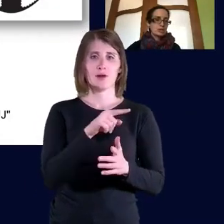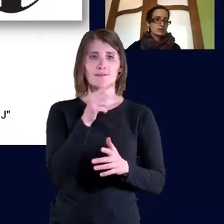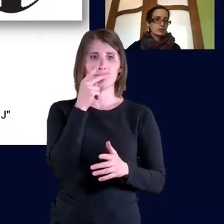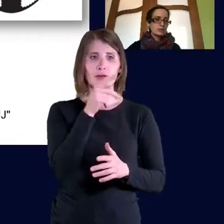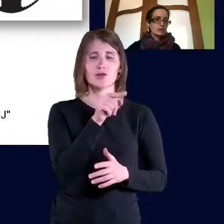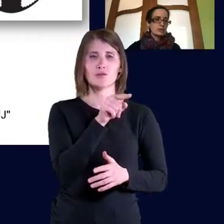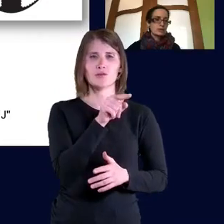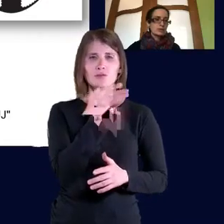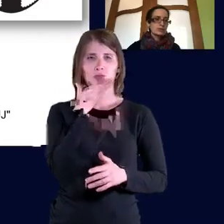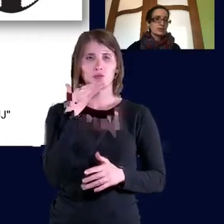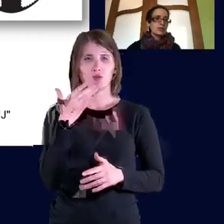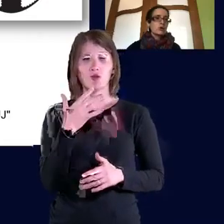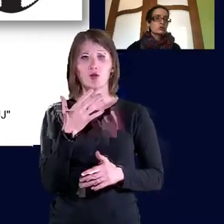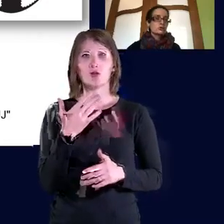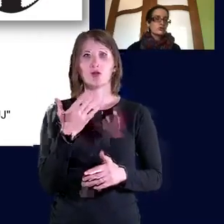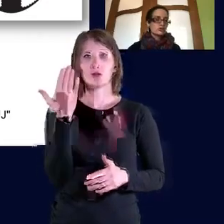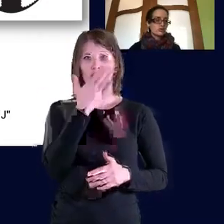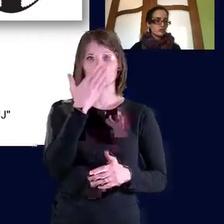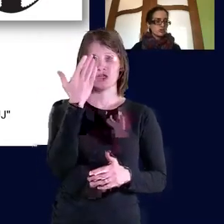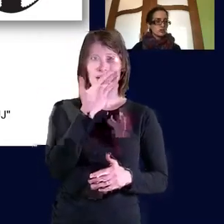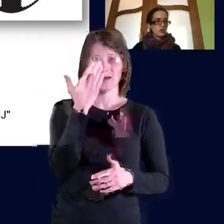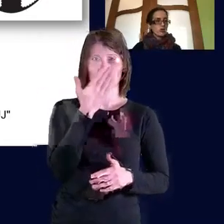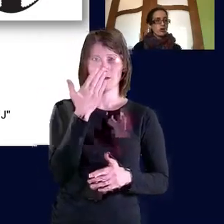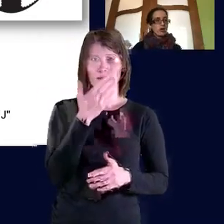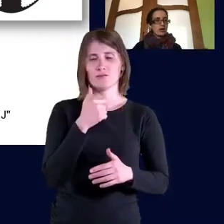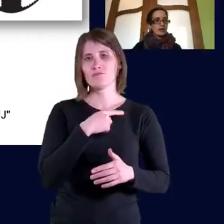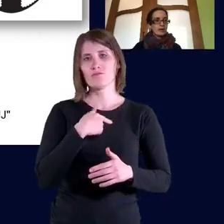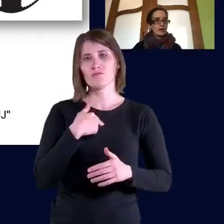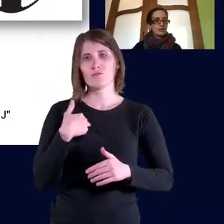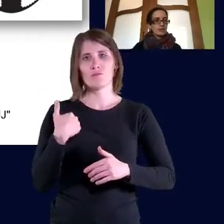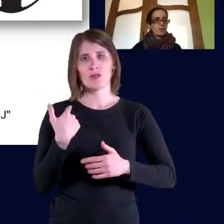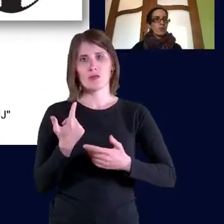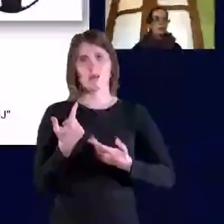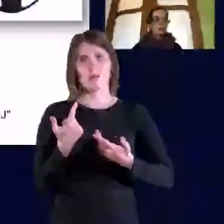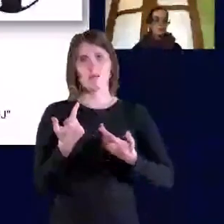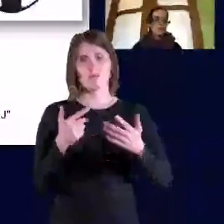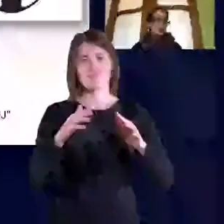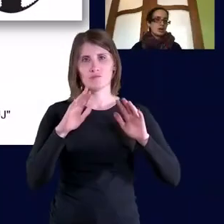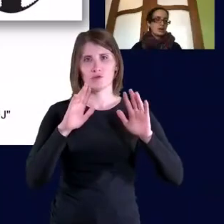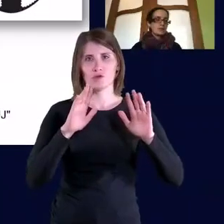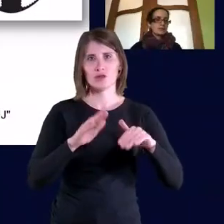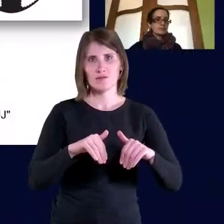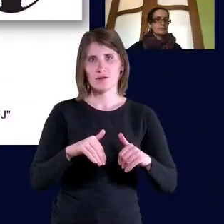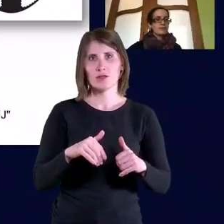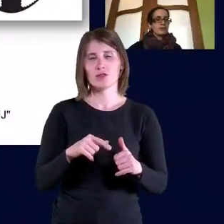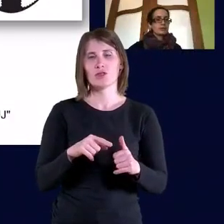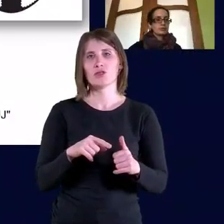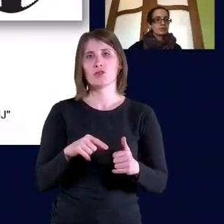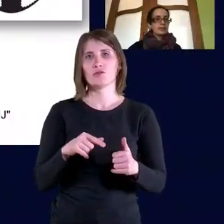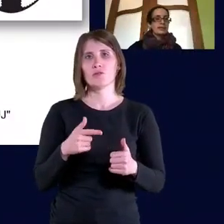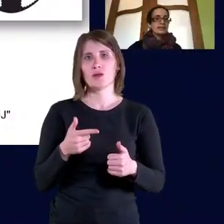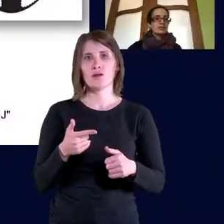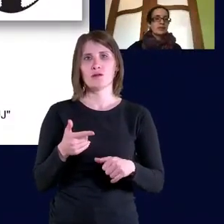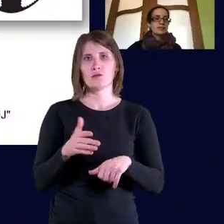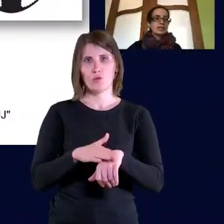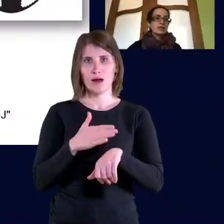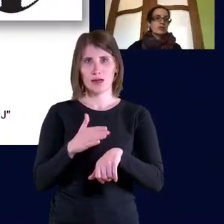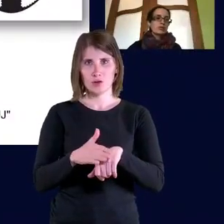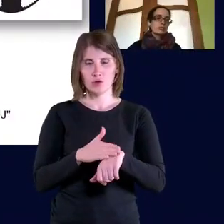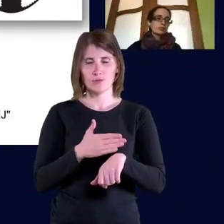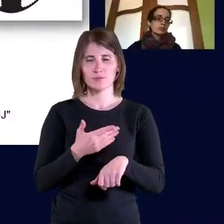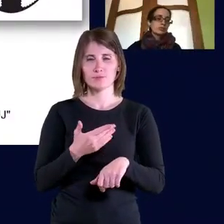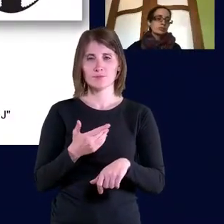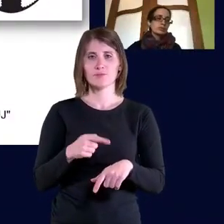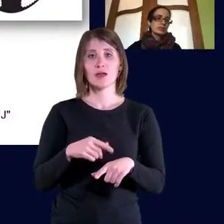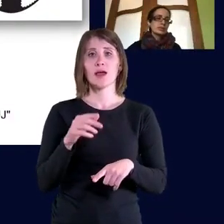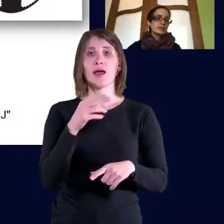pierwszych dwóch Biedronka i oczywiście zostawiliśmy jako taką gładką fakturę natomiast